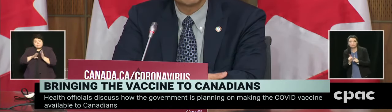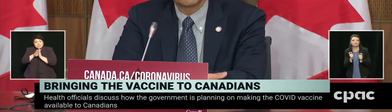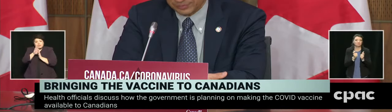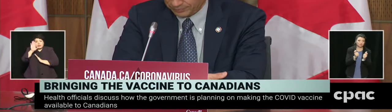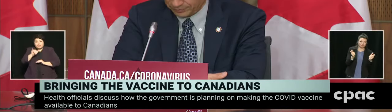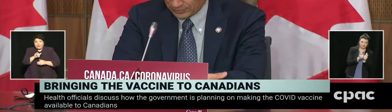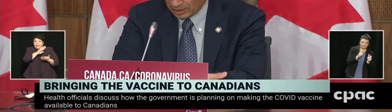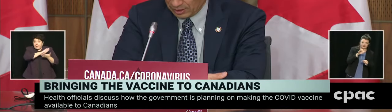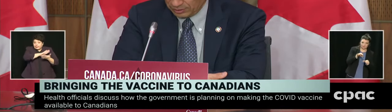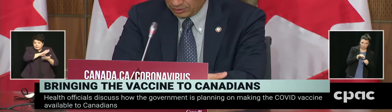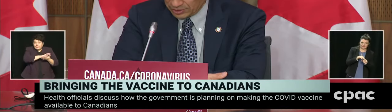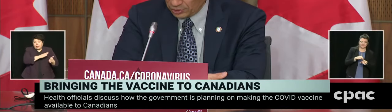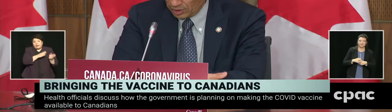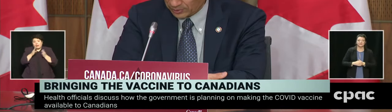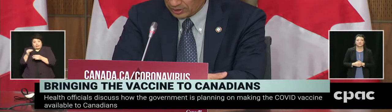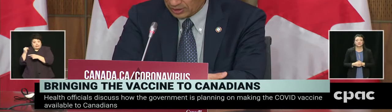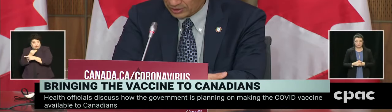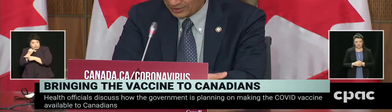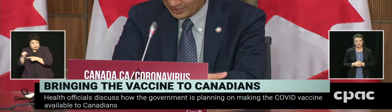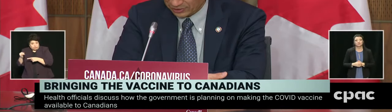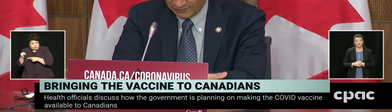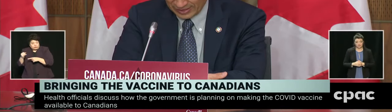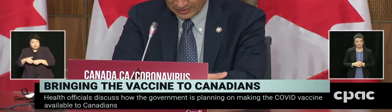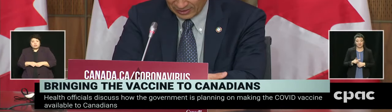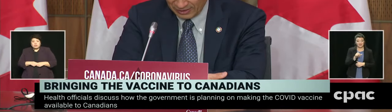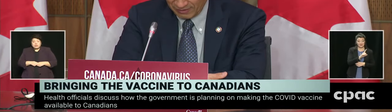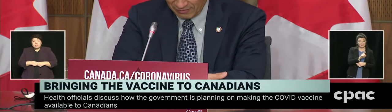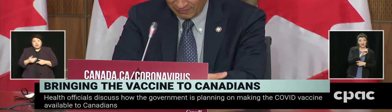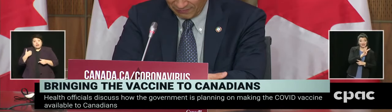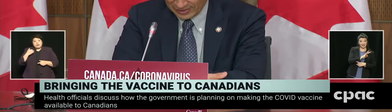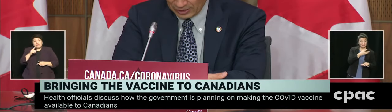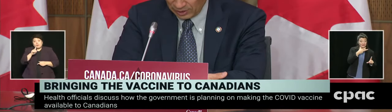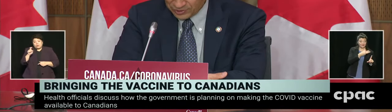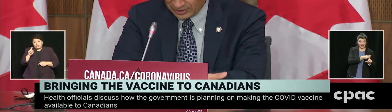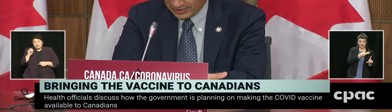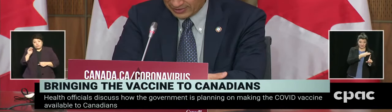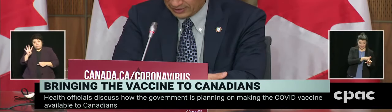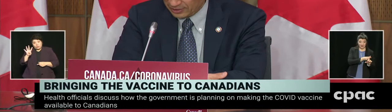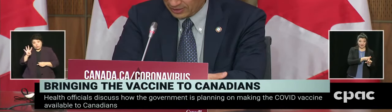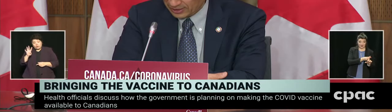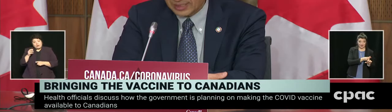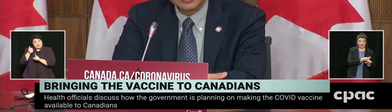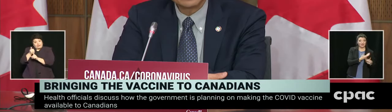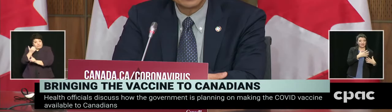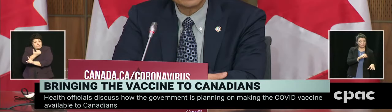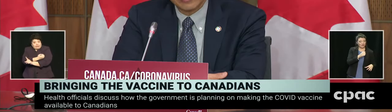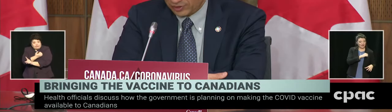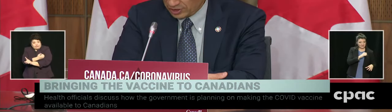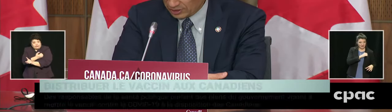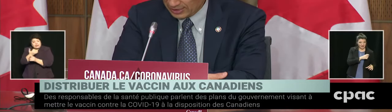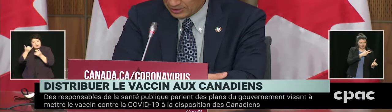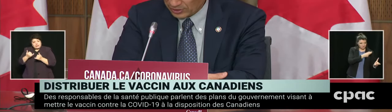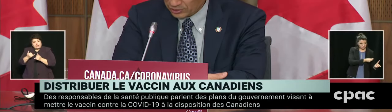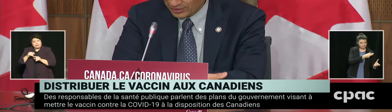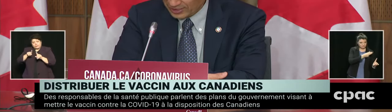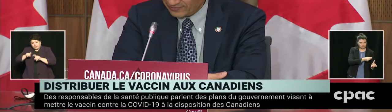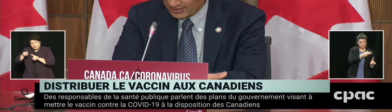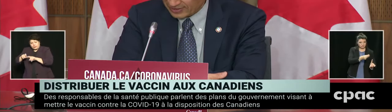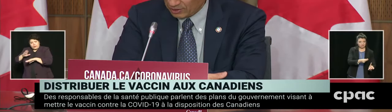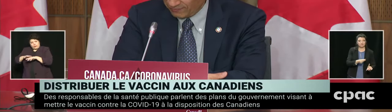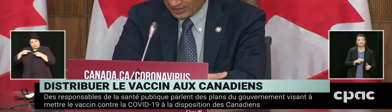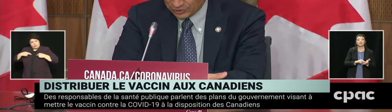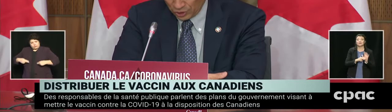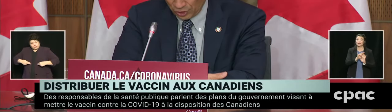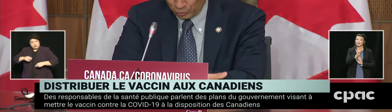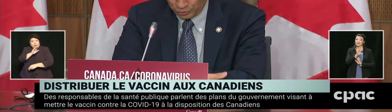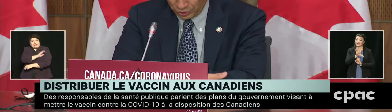dans le monde. De ce nombre, 104 vaccins faisaient l'objet d'essais cliniques, ça veut dire 75